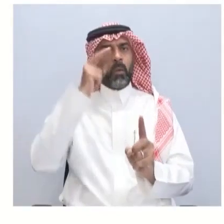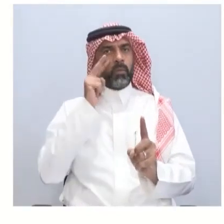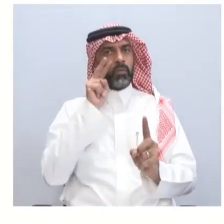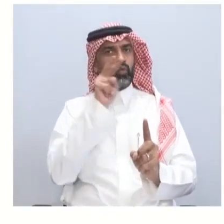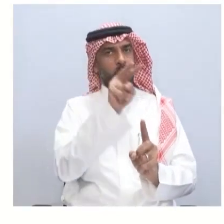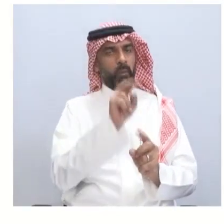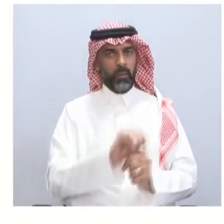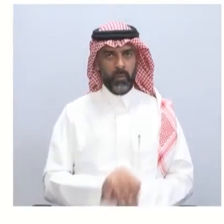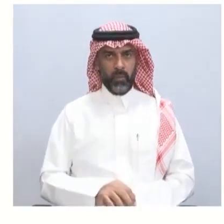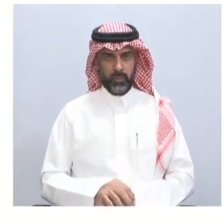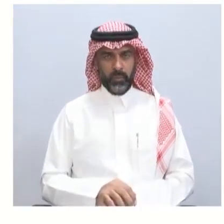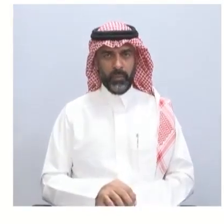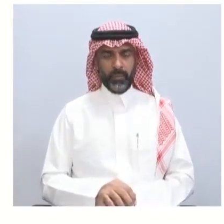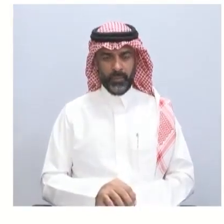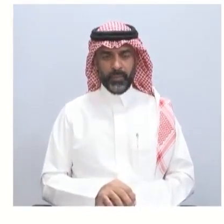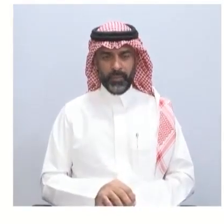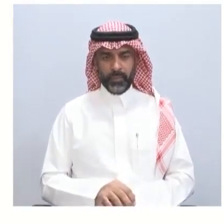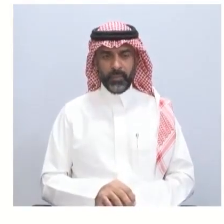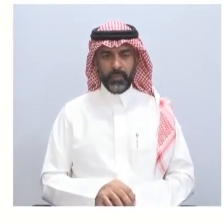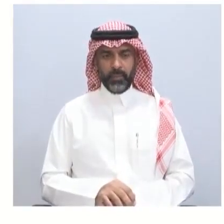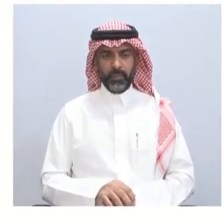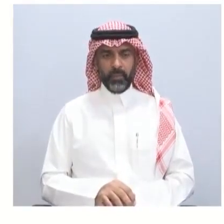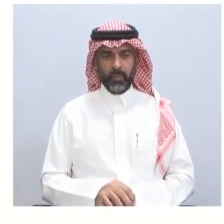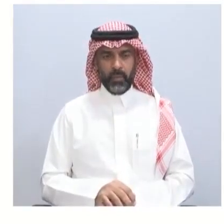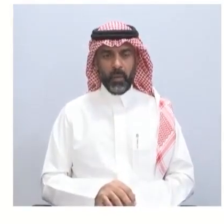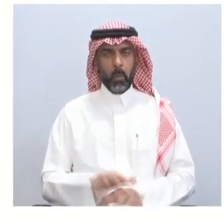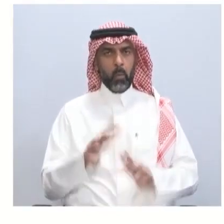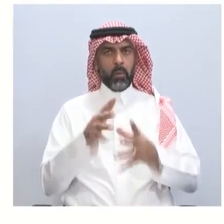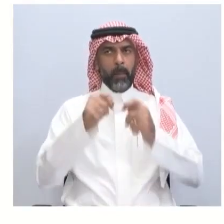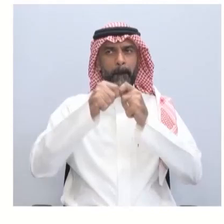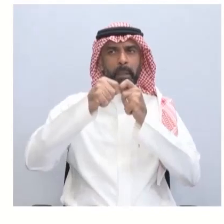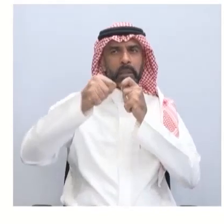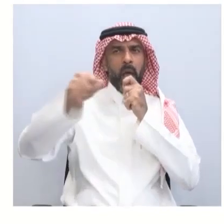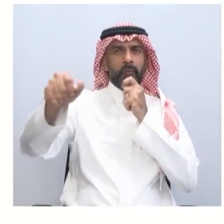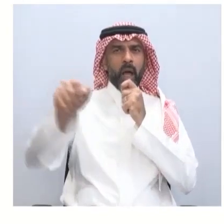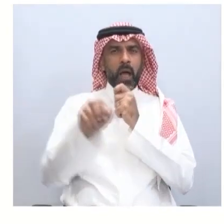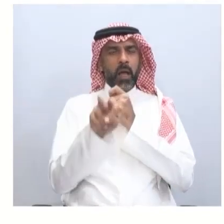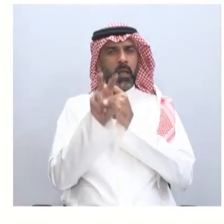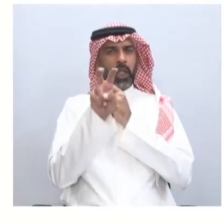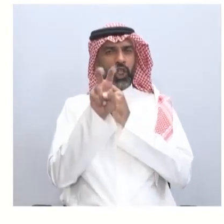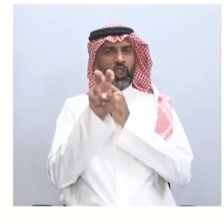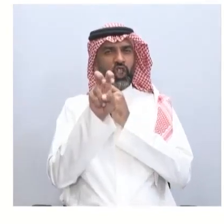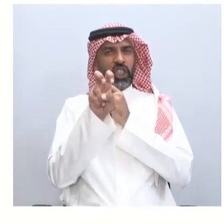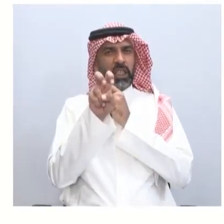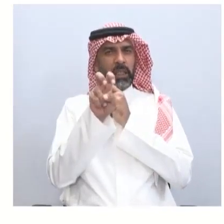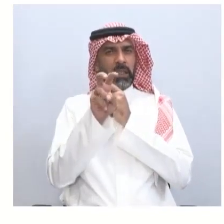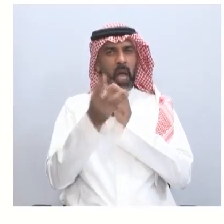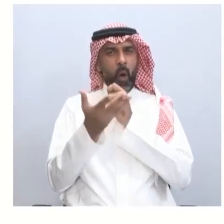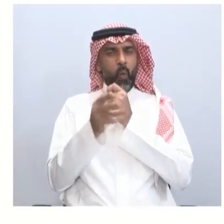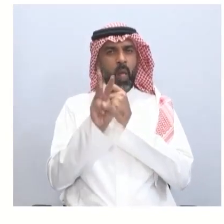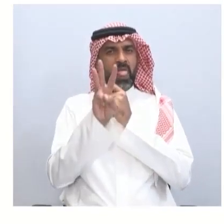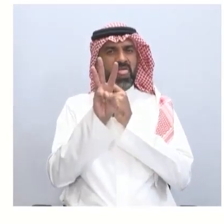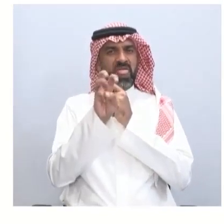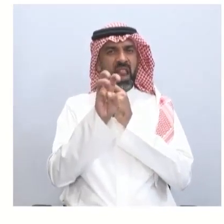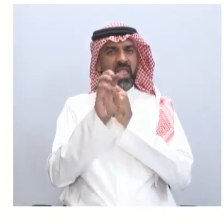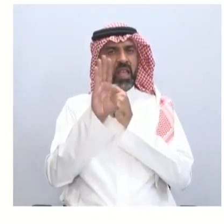تشاهد لاحظوا ابنائي وبناتي الطلاب عما ذكر عن حده وقوه بصر